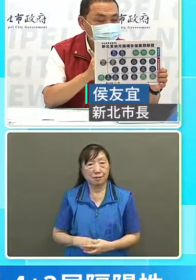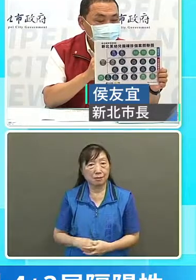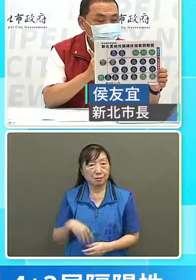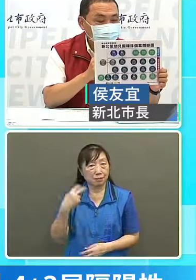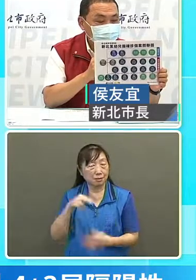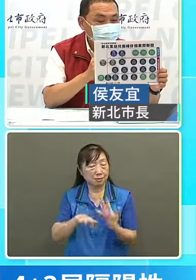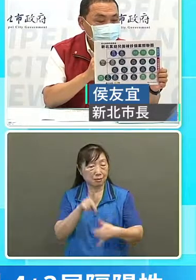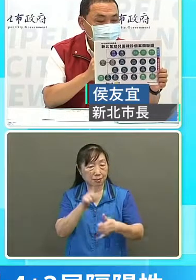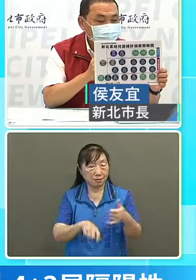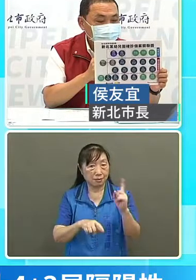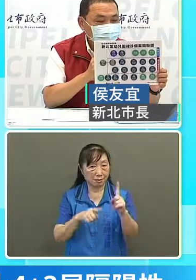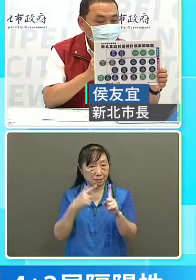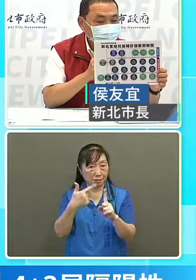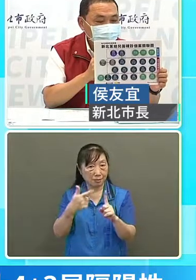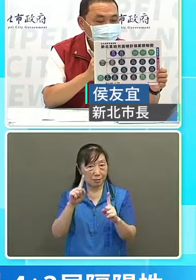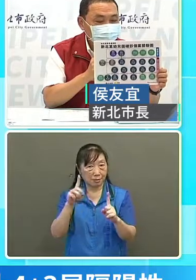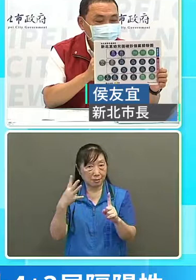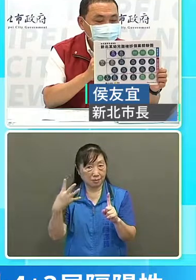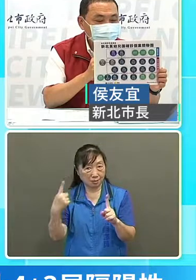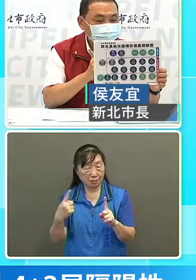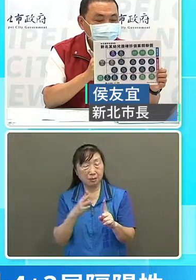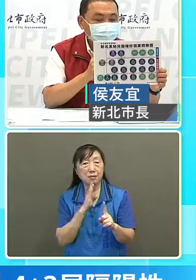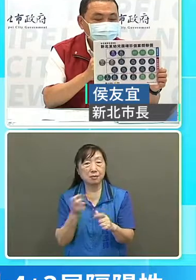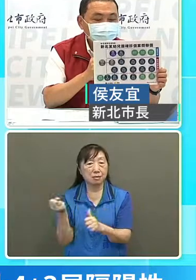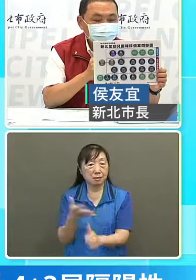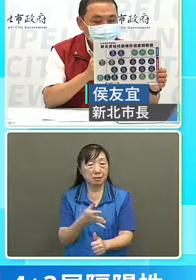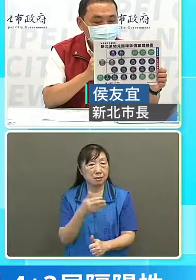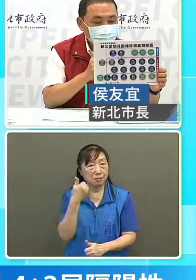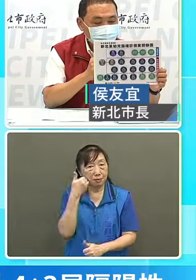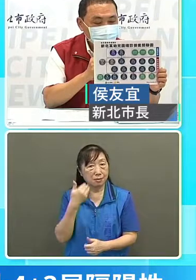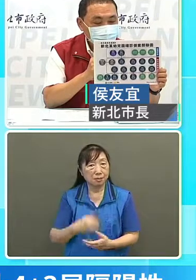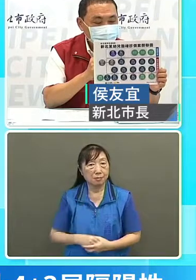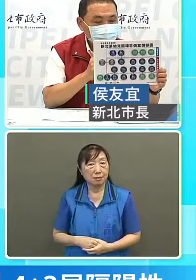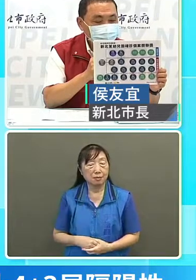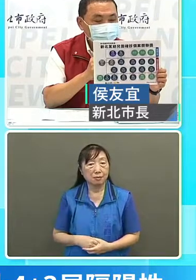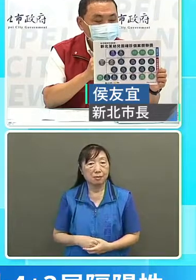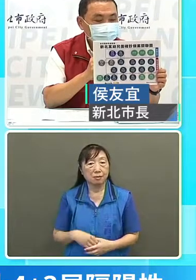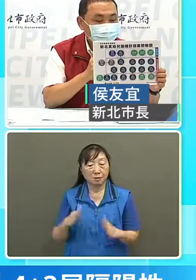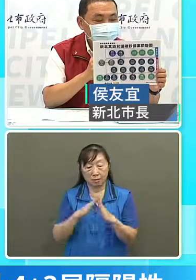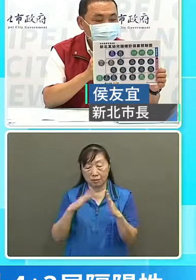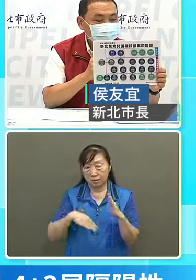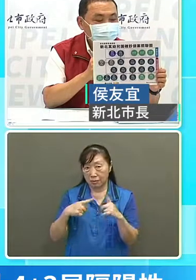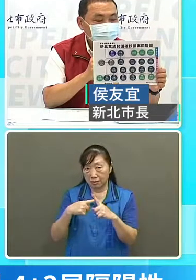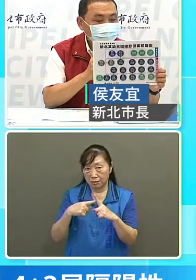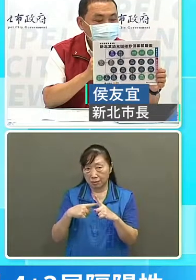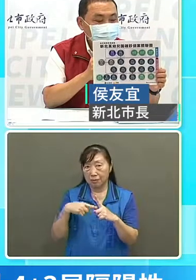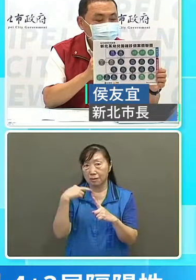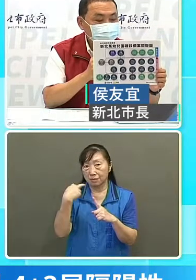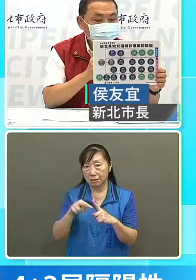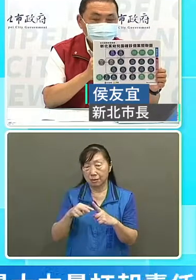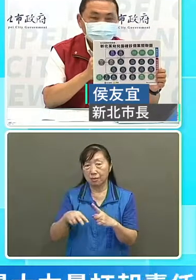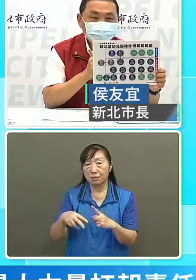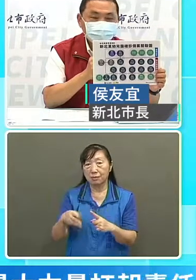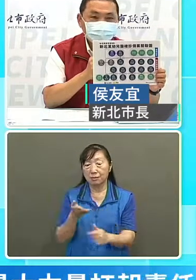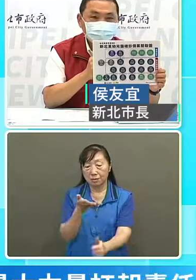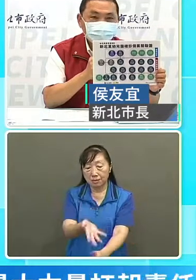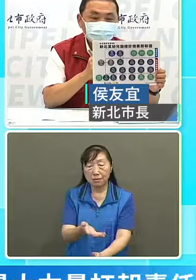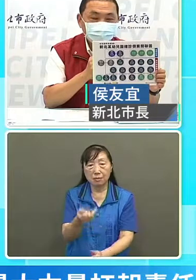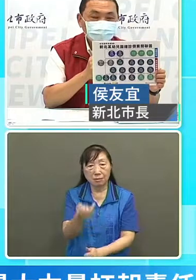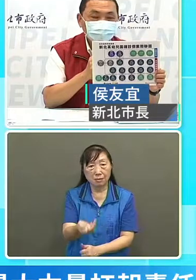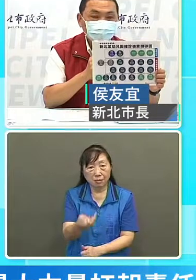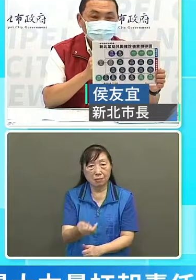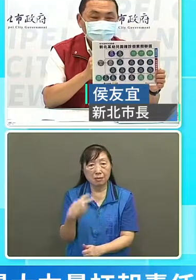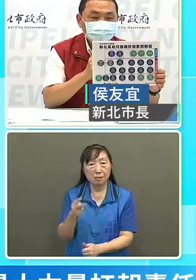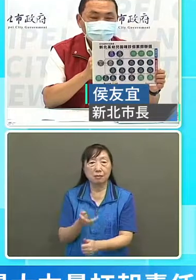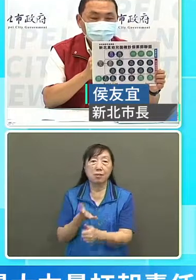个16141，传给他的家里的人，再传给他的妹妹，再传给他的